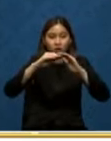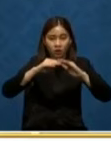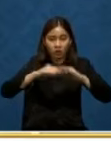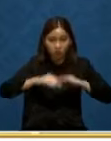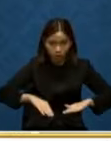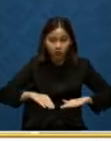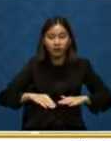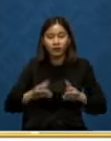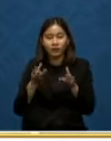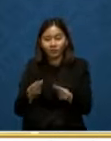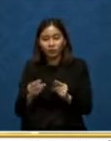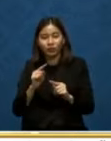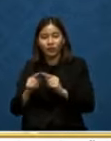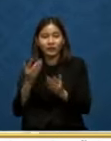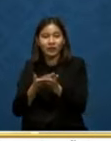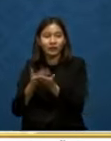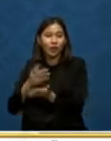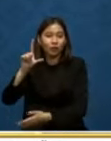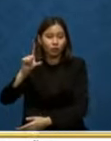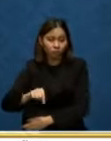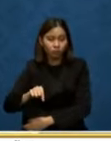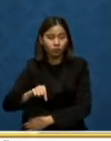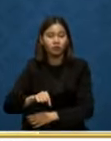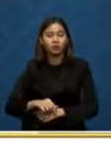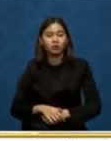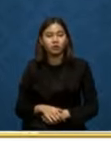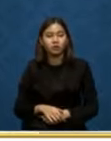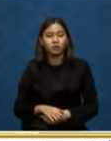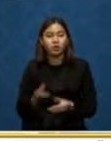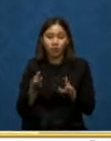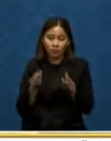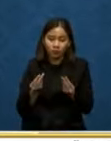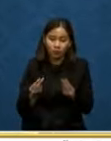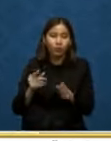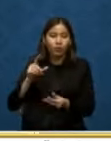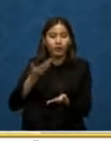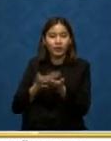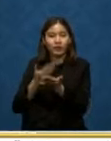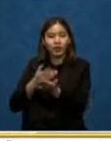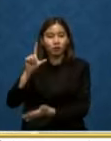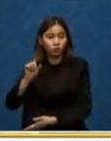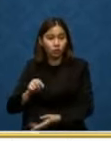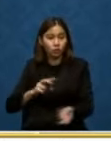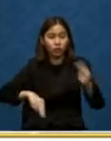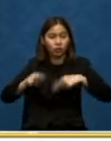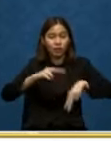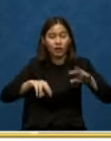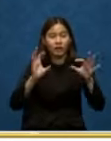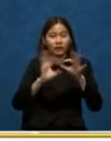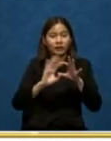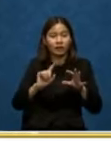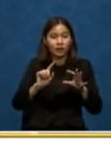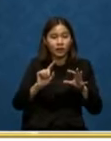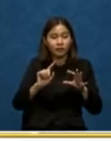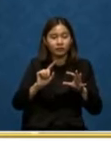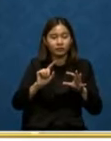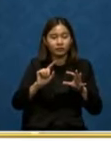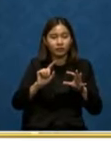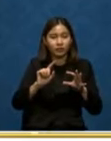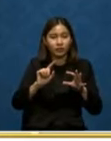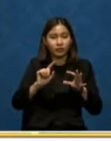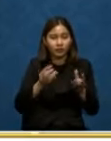ผลิตเรื่องปุ๋ยให้ราคาถูกลงนะครับเอาปุ๋ยให้ราคาถูกลงแล้วดูแลในเรื่องของนะครับที่